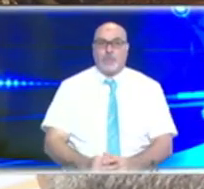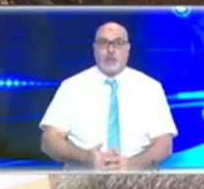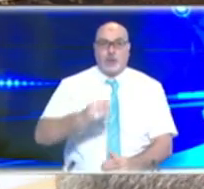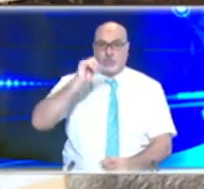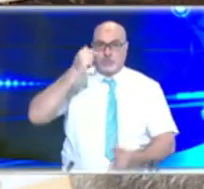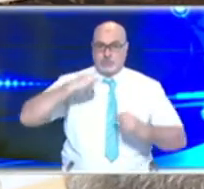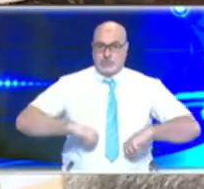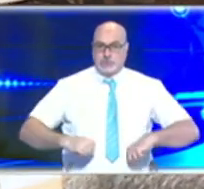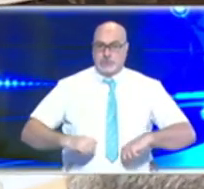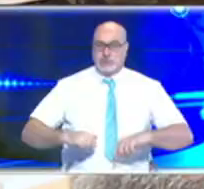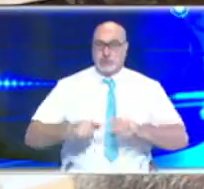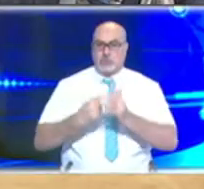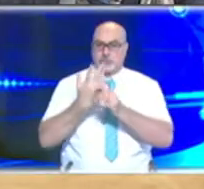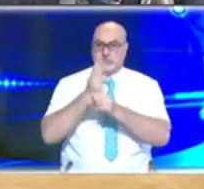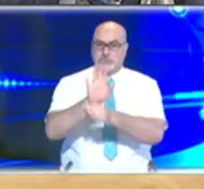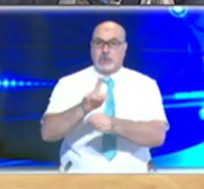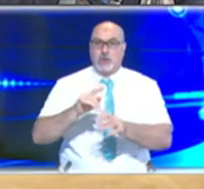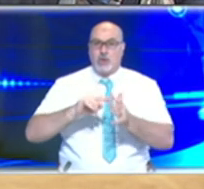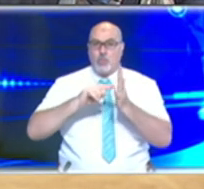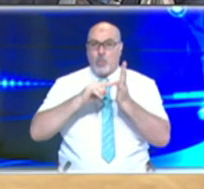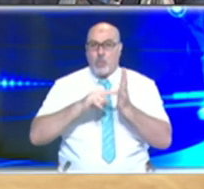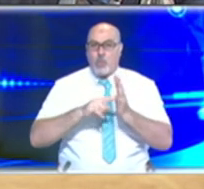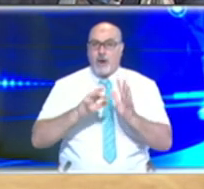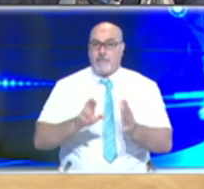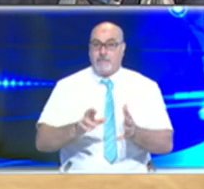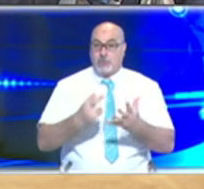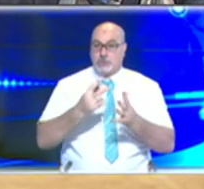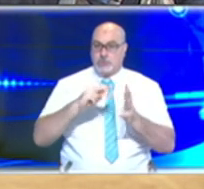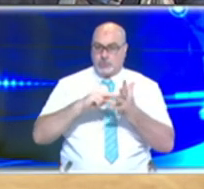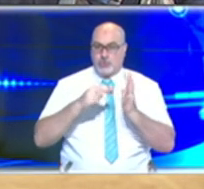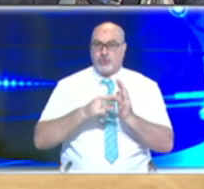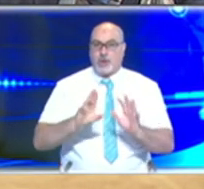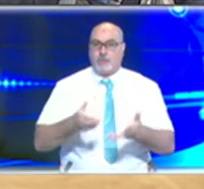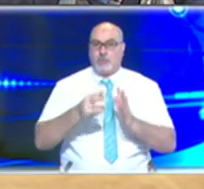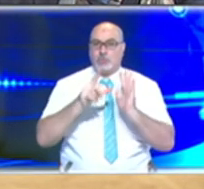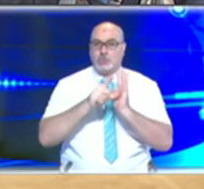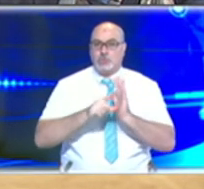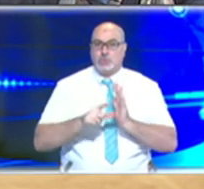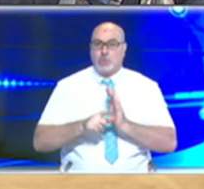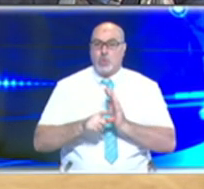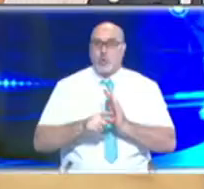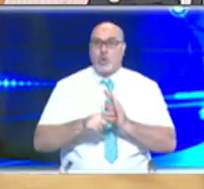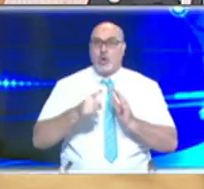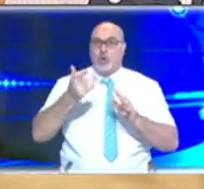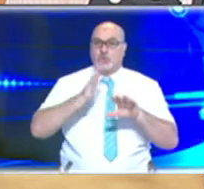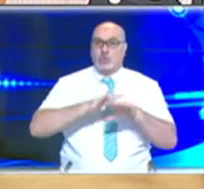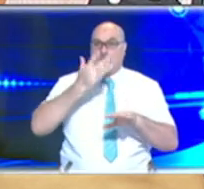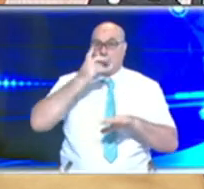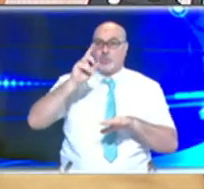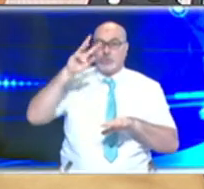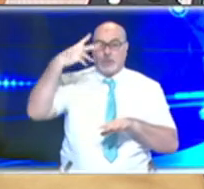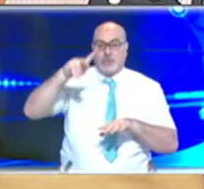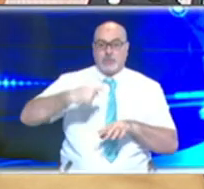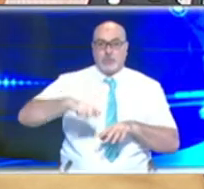وهو يستعرض جوهر التعديلات أكد أن مشروع تعديل الدستور الذي بادر به رئيس